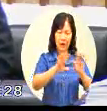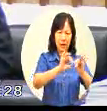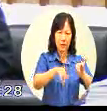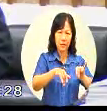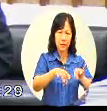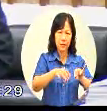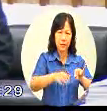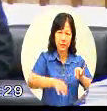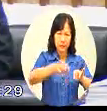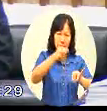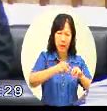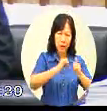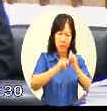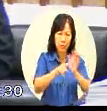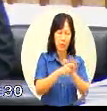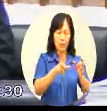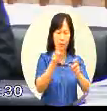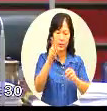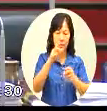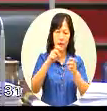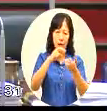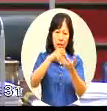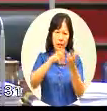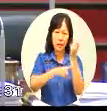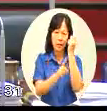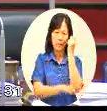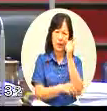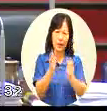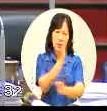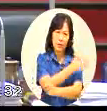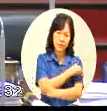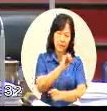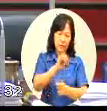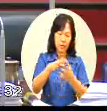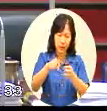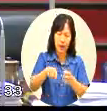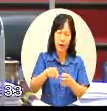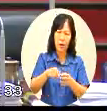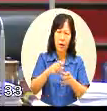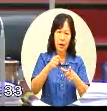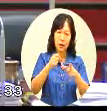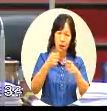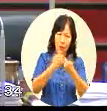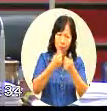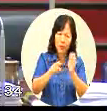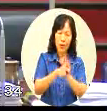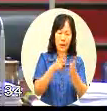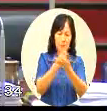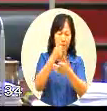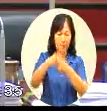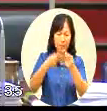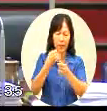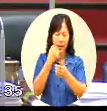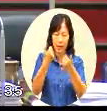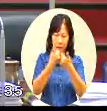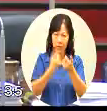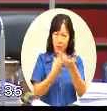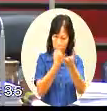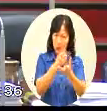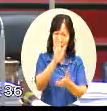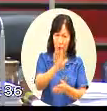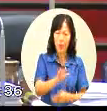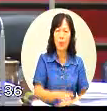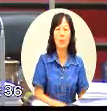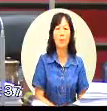如委员那个公听会，地价评议委员会你有没有参加？每一年都有参加嘛，对不对？每一年都有